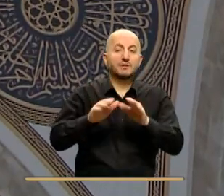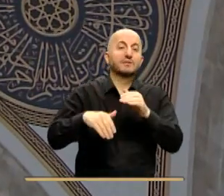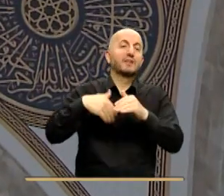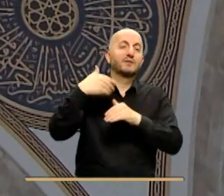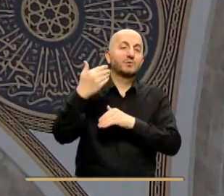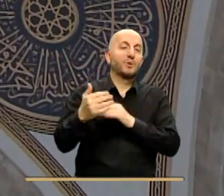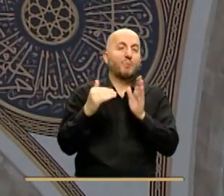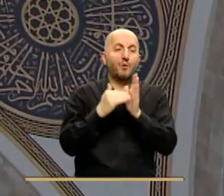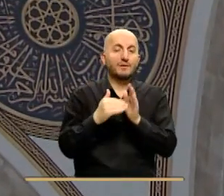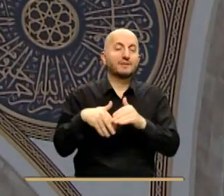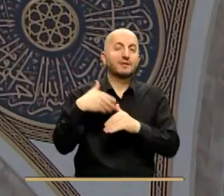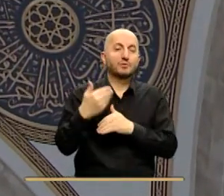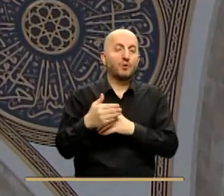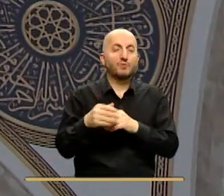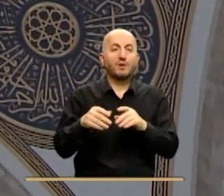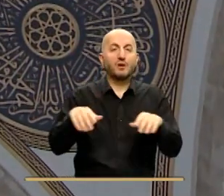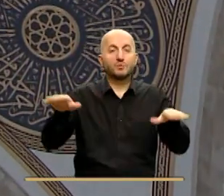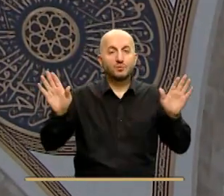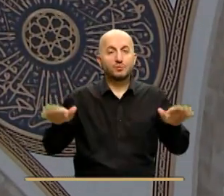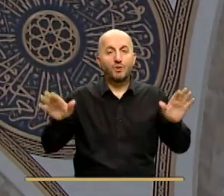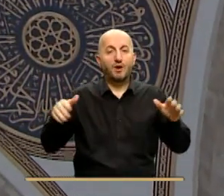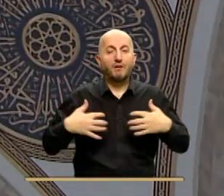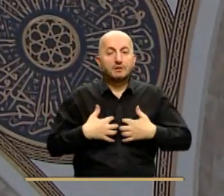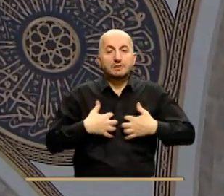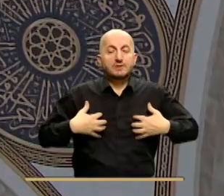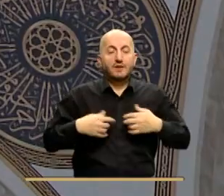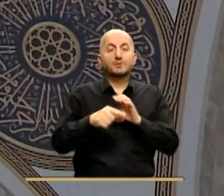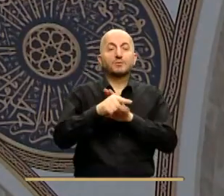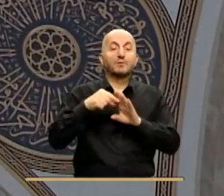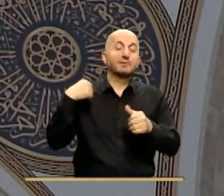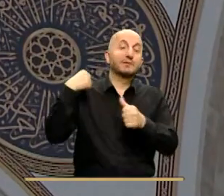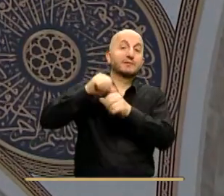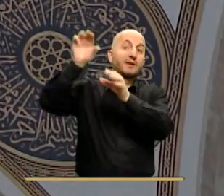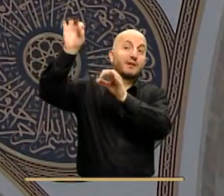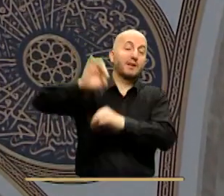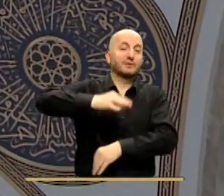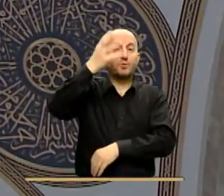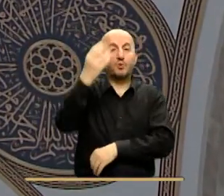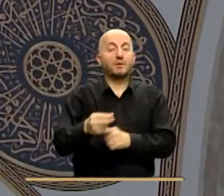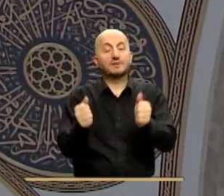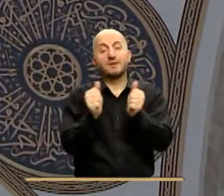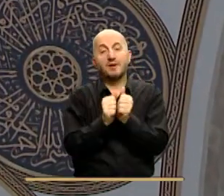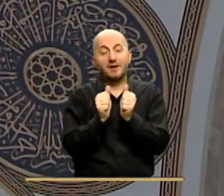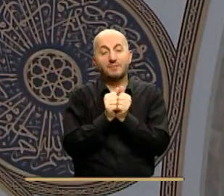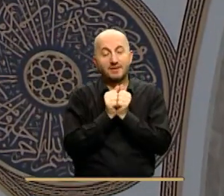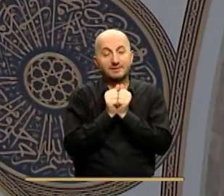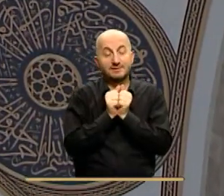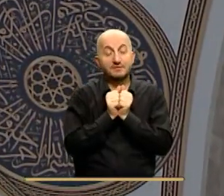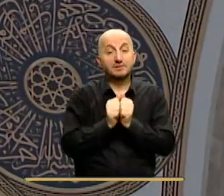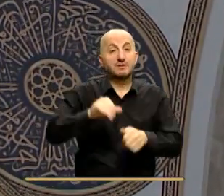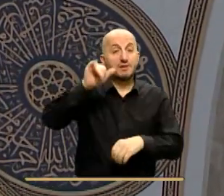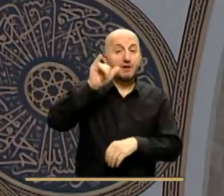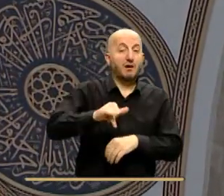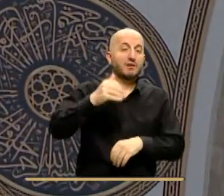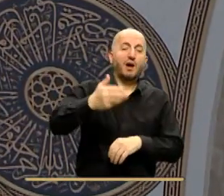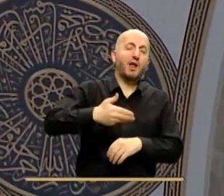Duha ve İnşirah surelerinin yeniden nazil olmasıyla beraber hakkı